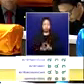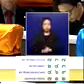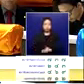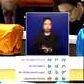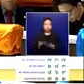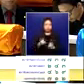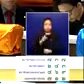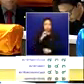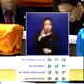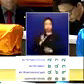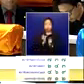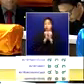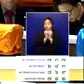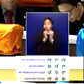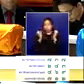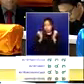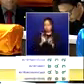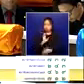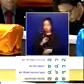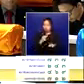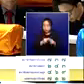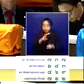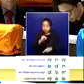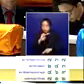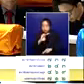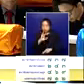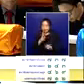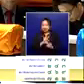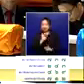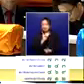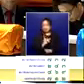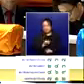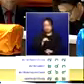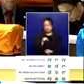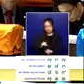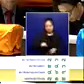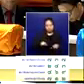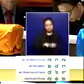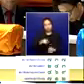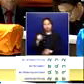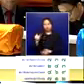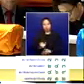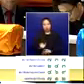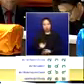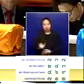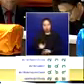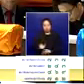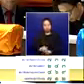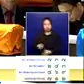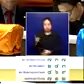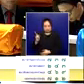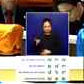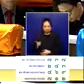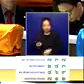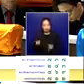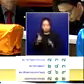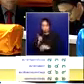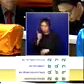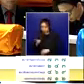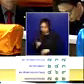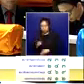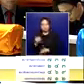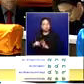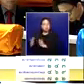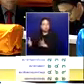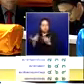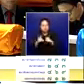รรมนูญฉบับมีชัยขายฝันเป็นรัฐธรรมนูญที่อัปยศไม่ได้เกินเลยไปจากความจริงค่ะท่านประธานเพราะเกิด